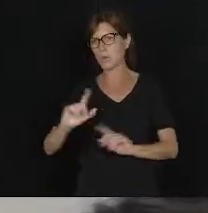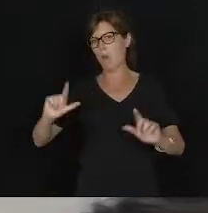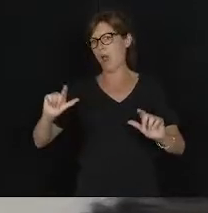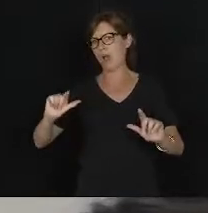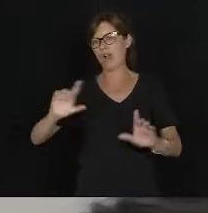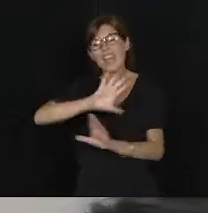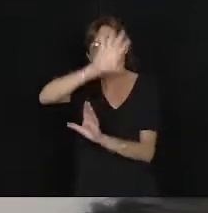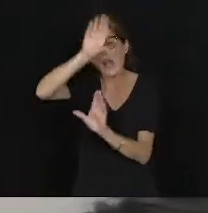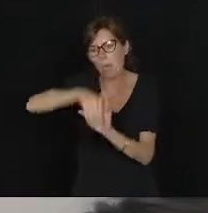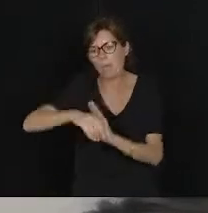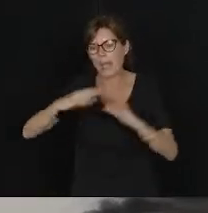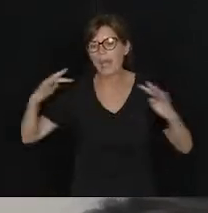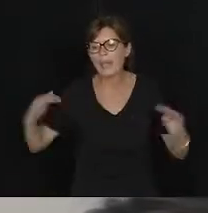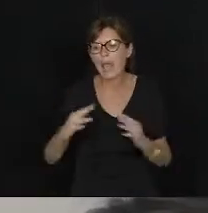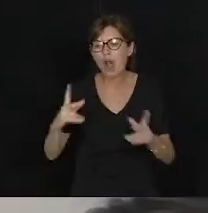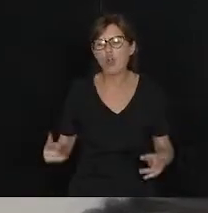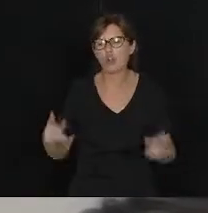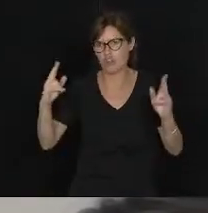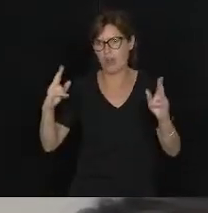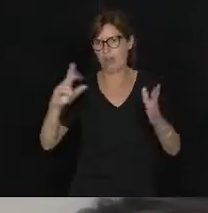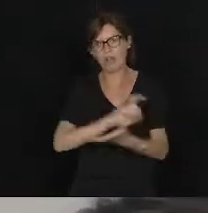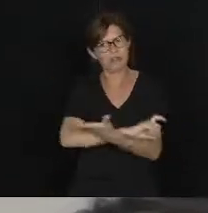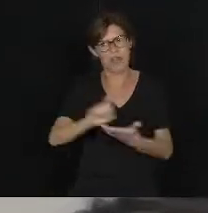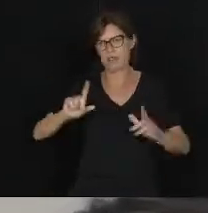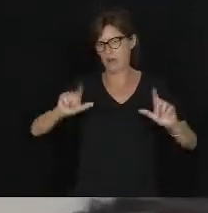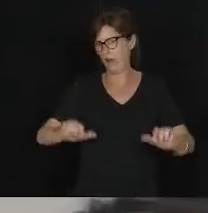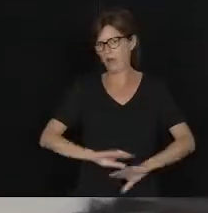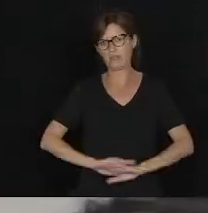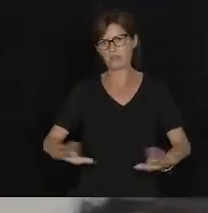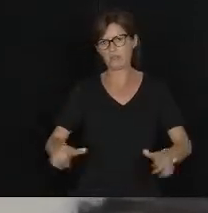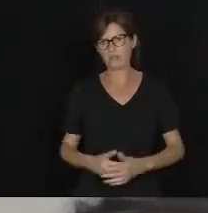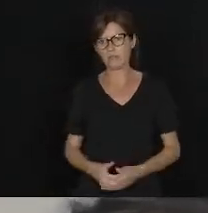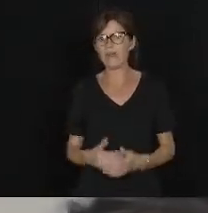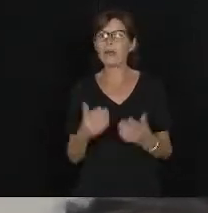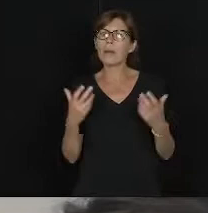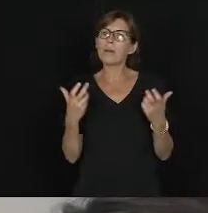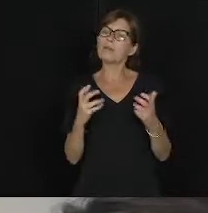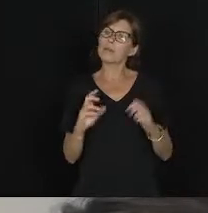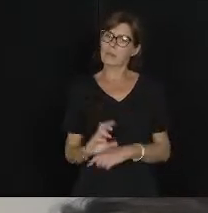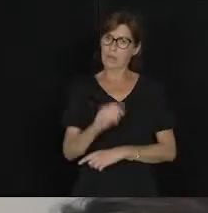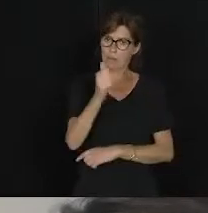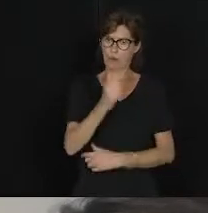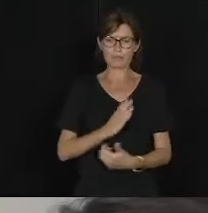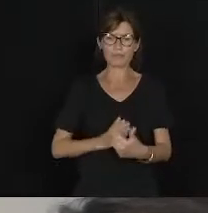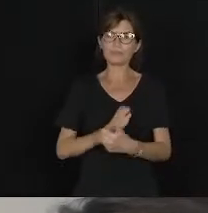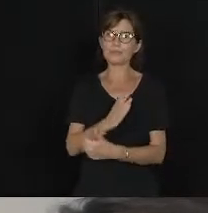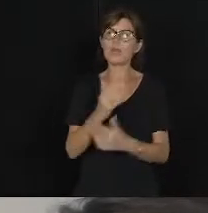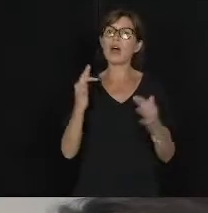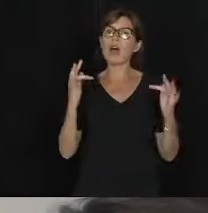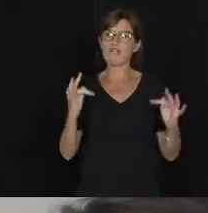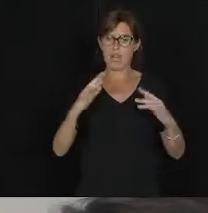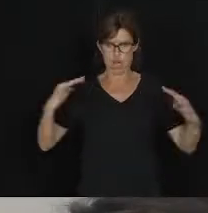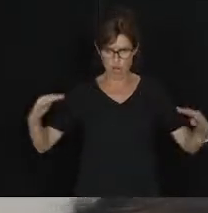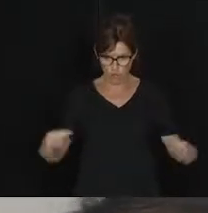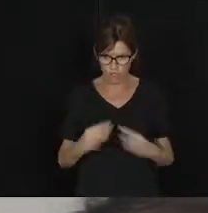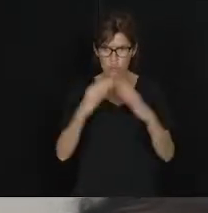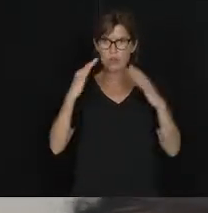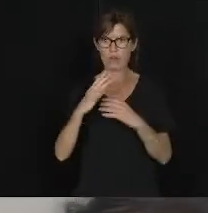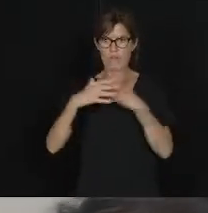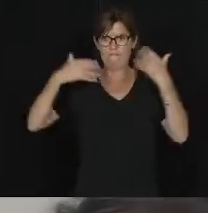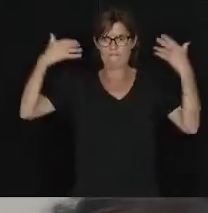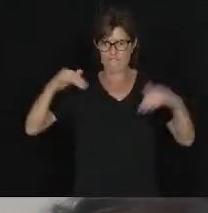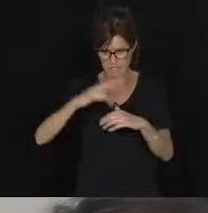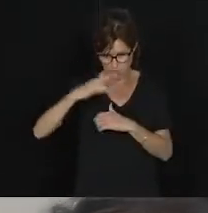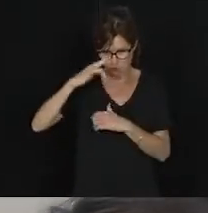temps des guerres. D'abord, la première question compliquée, c'est celle des temporalités de sortie de guerre, justement, de la déprise des guerres dans les mondes scolaires.